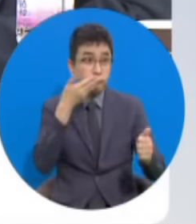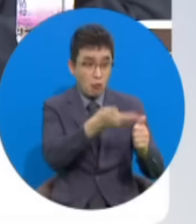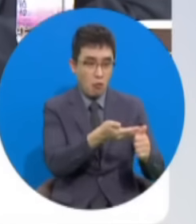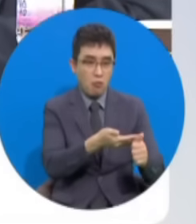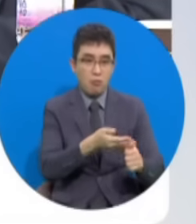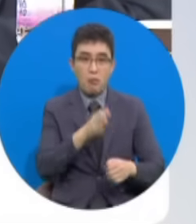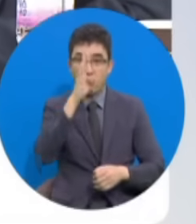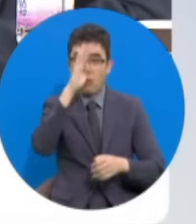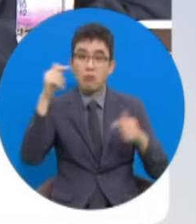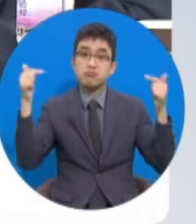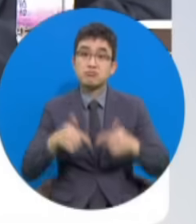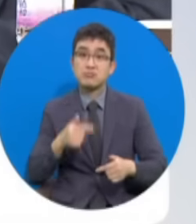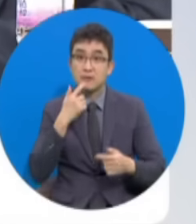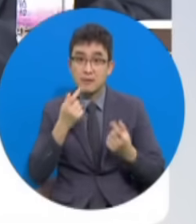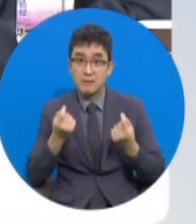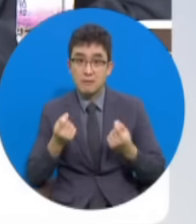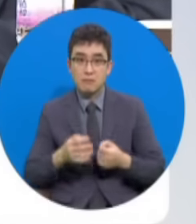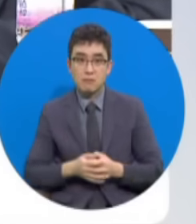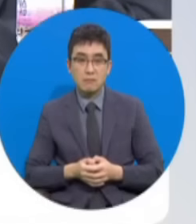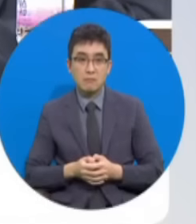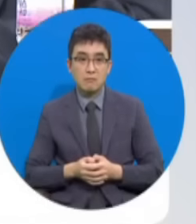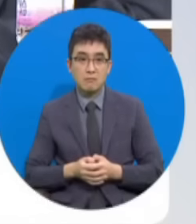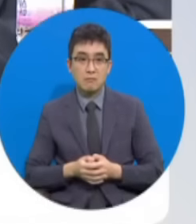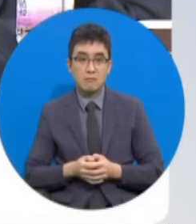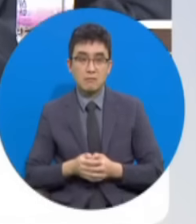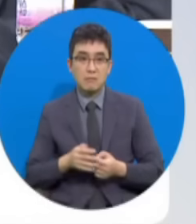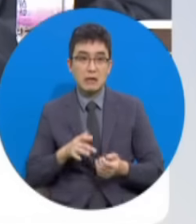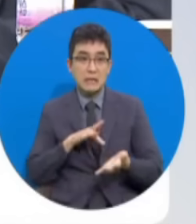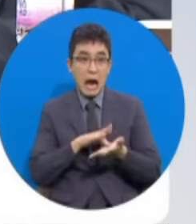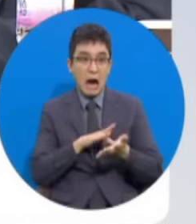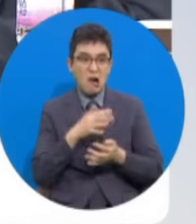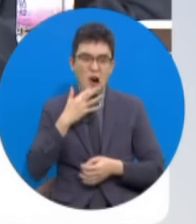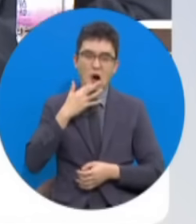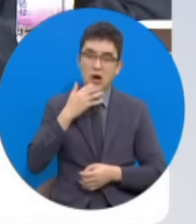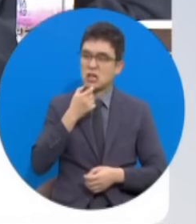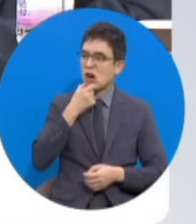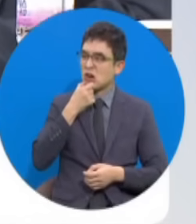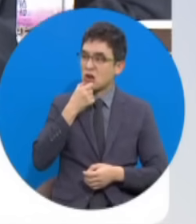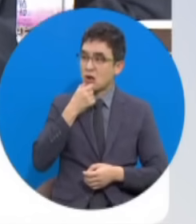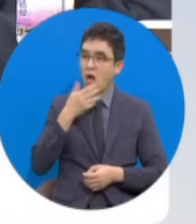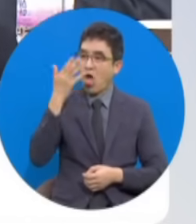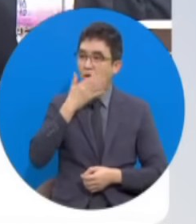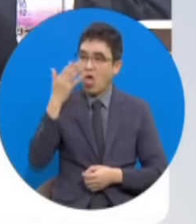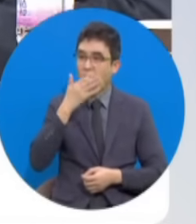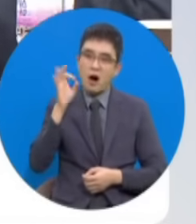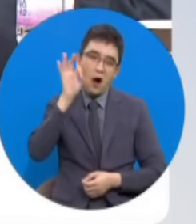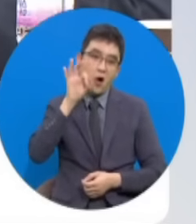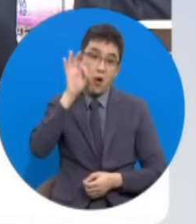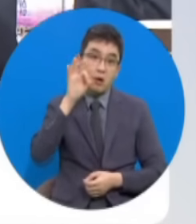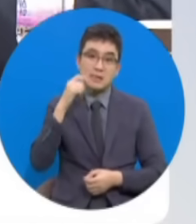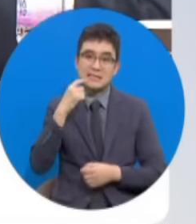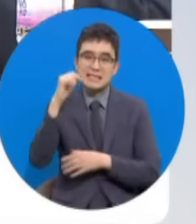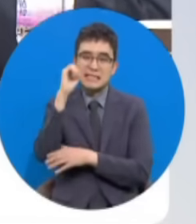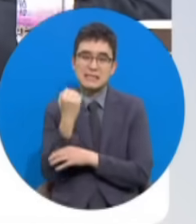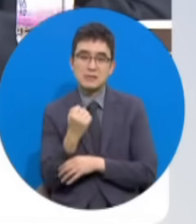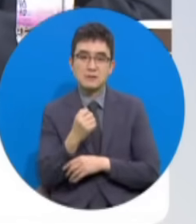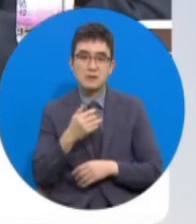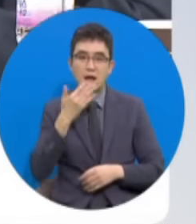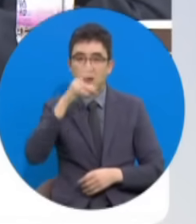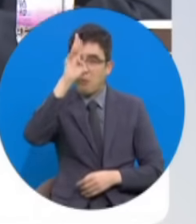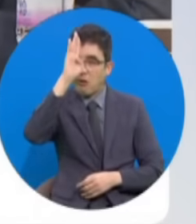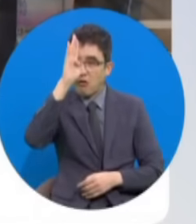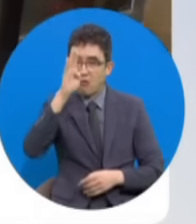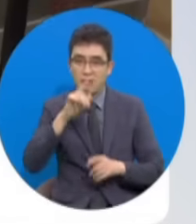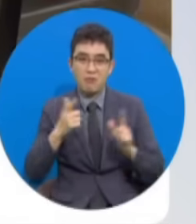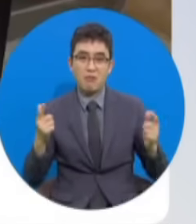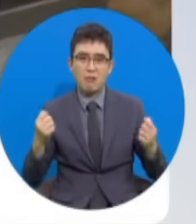거 아닙니까. 근데 약은 안 먹고 맨 달콤한 약. 설탕 많이 먹으면 어떻게 돼요. 있었죠. 있었고 당뇨병 걸리고 건강에